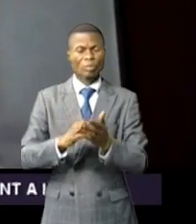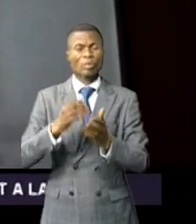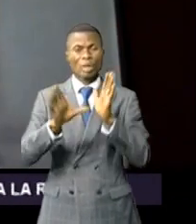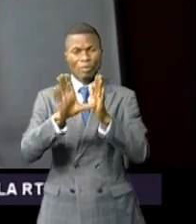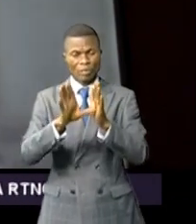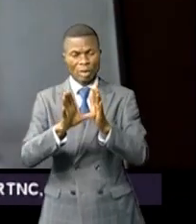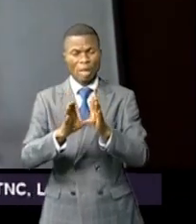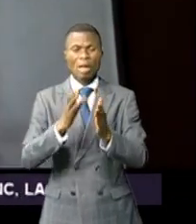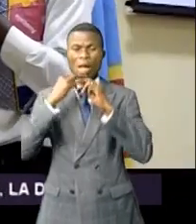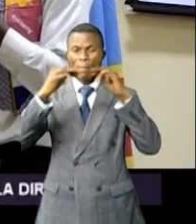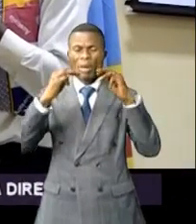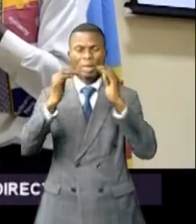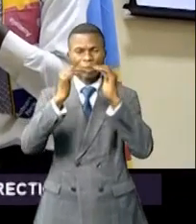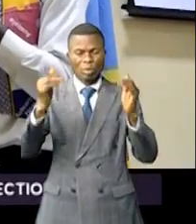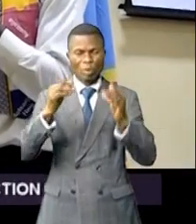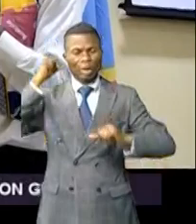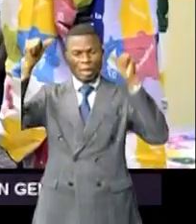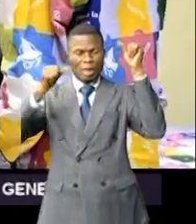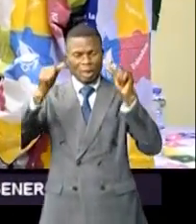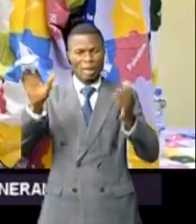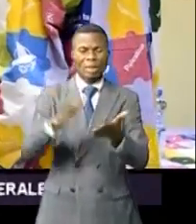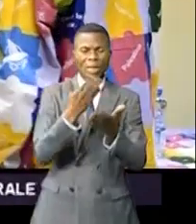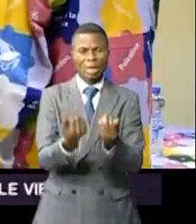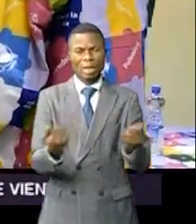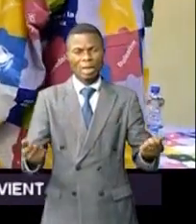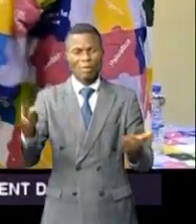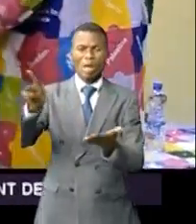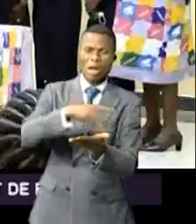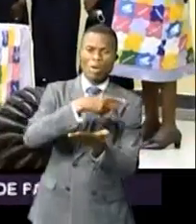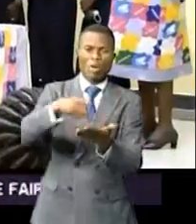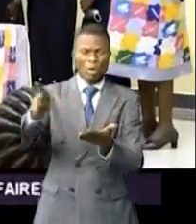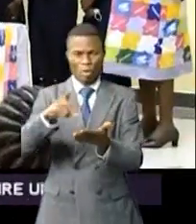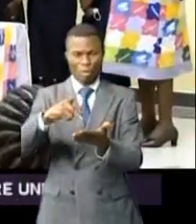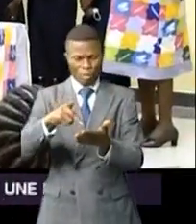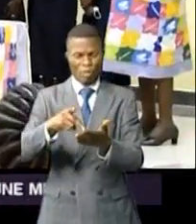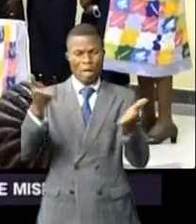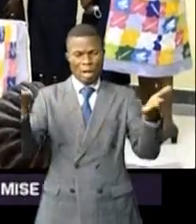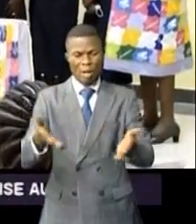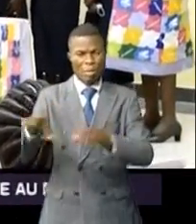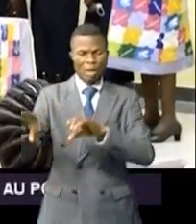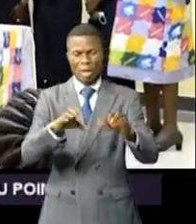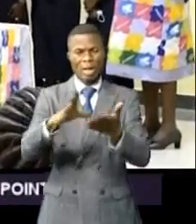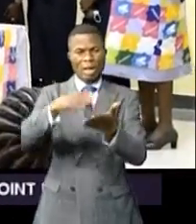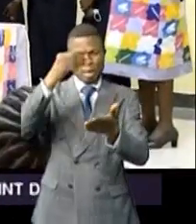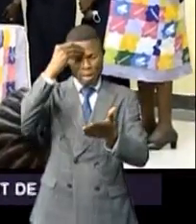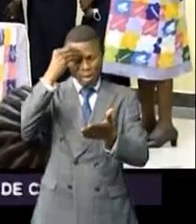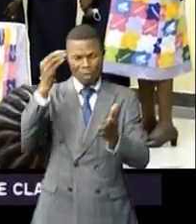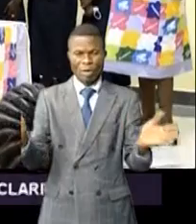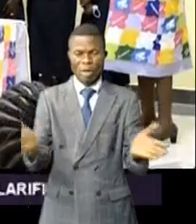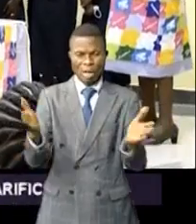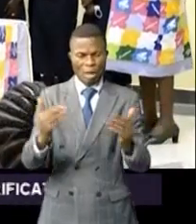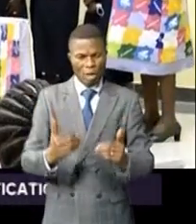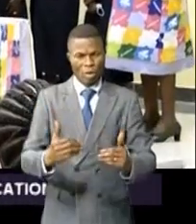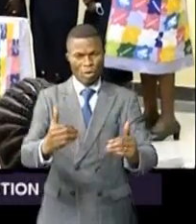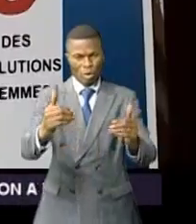des messages de paix, des scénettes, des chants des élèves et des poèmes ont couronné cette cérémonie où les élèves ont été exhortés à